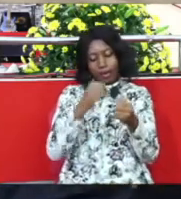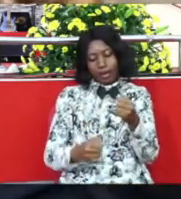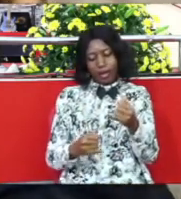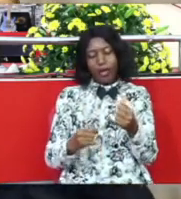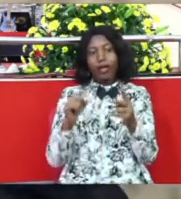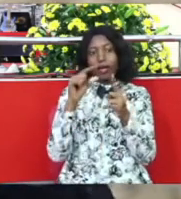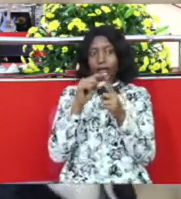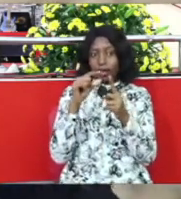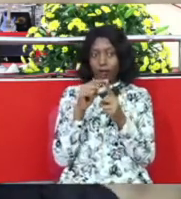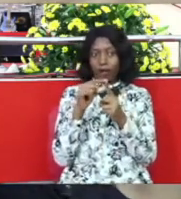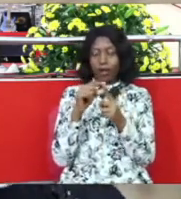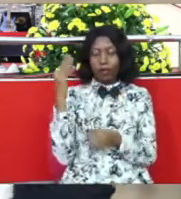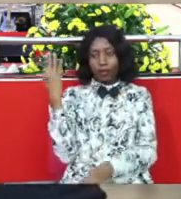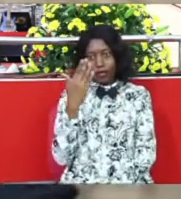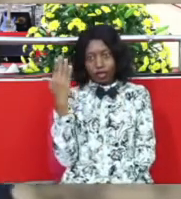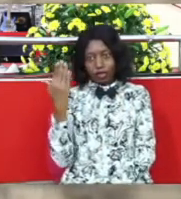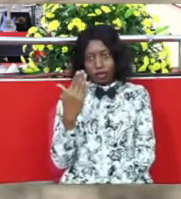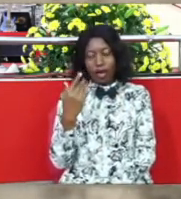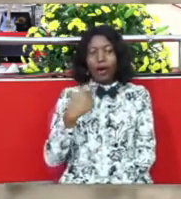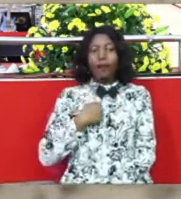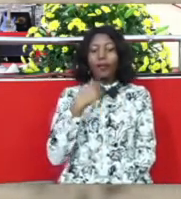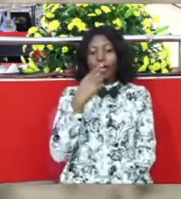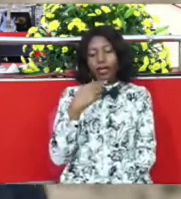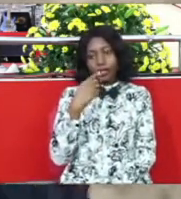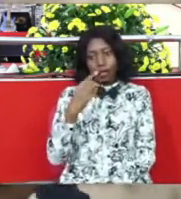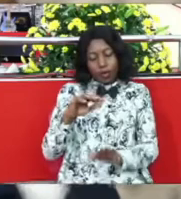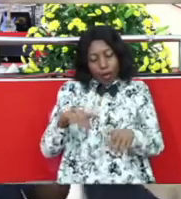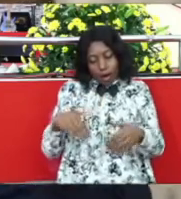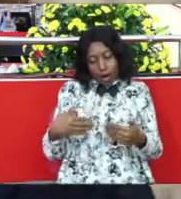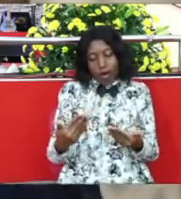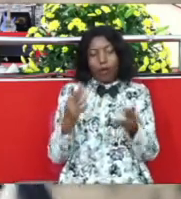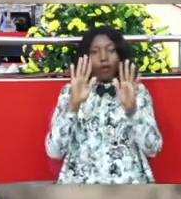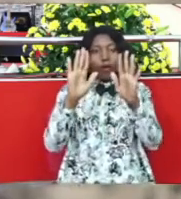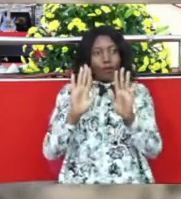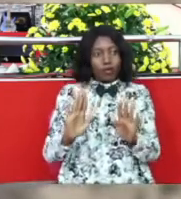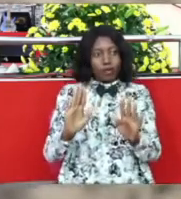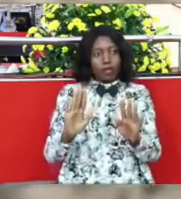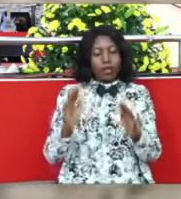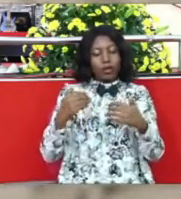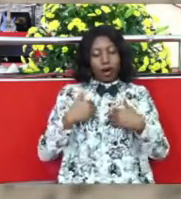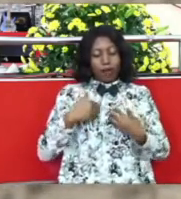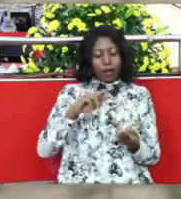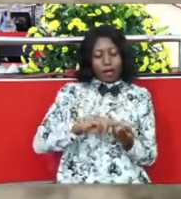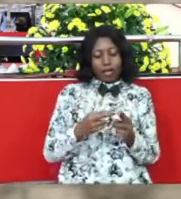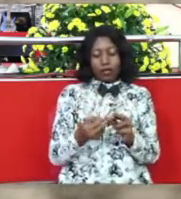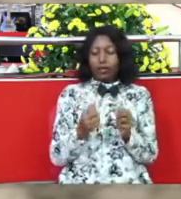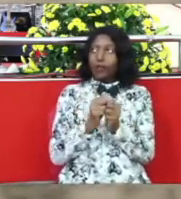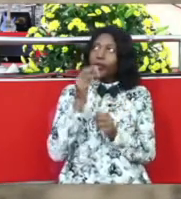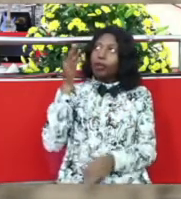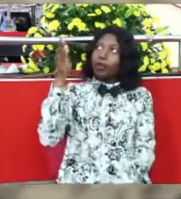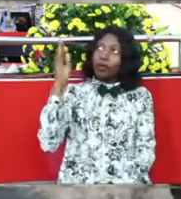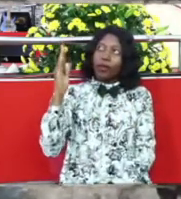kumalizia neno hili, I'll be telling you how important that relationship is to God. Nitakwambia umuhimu